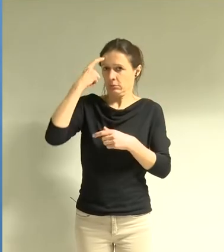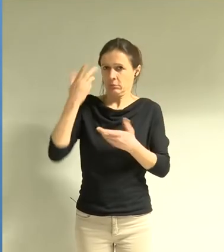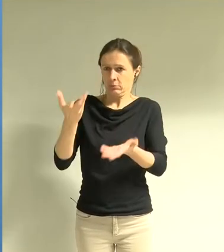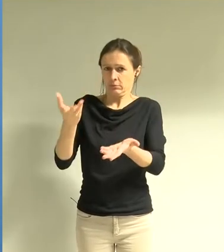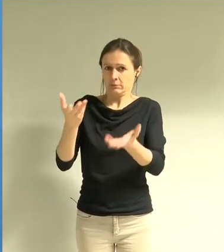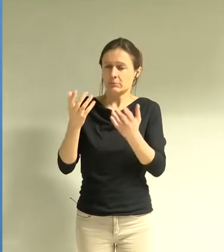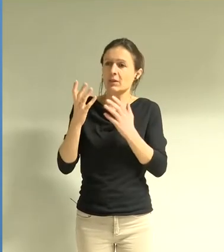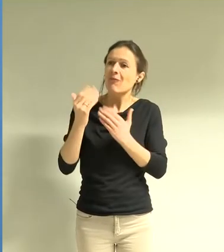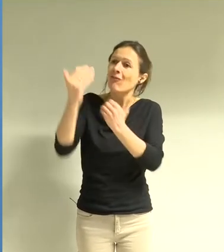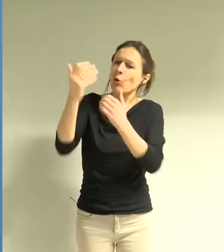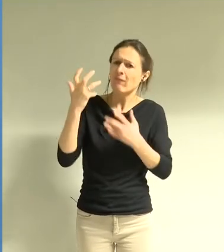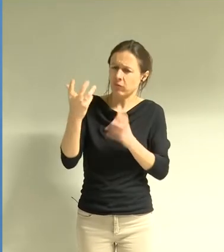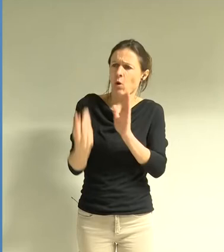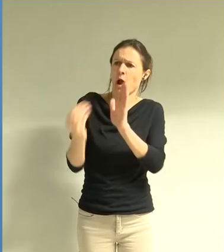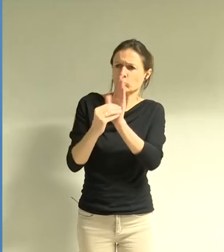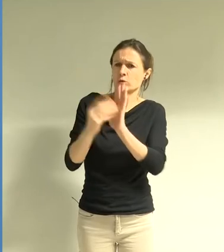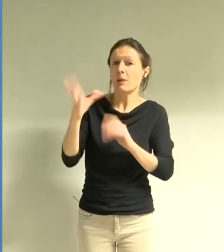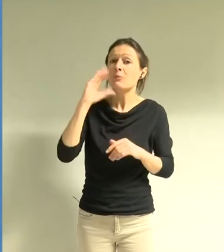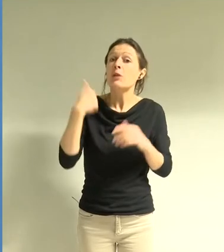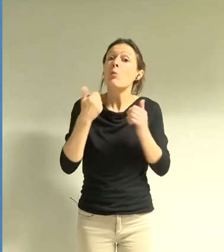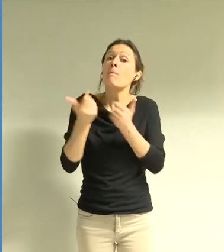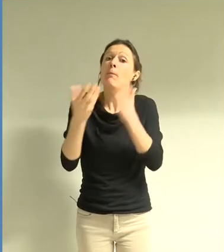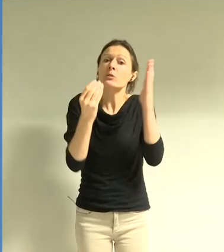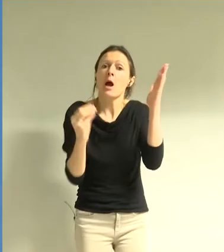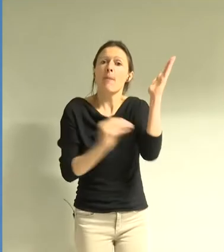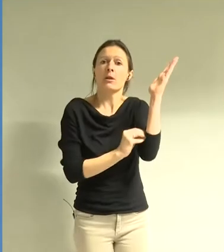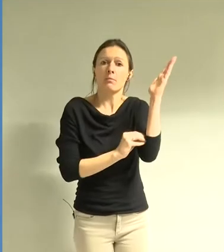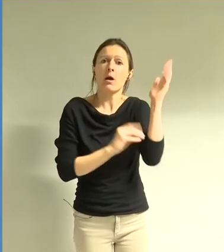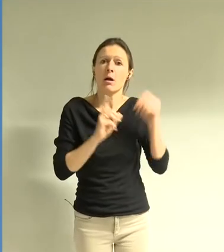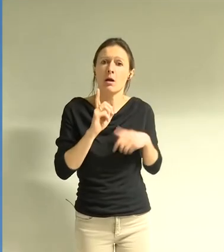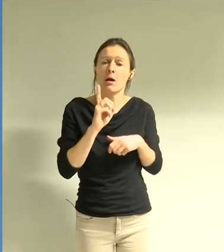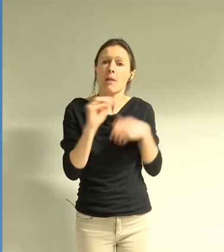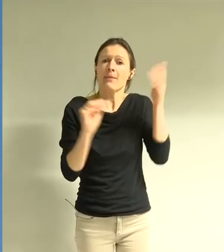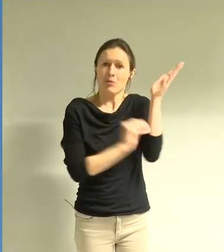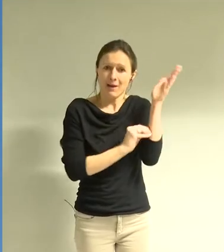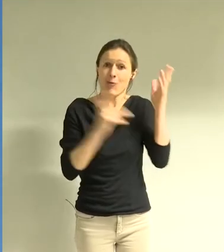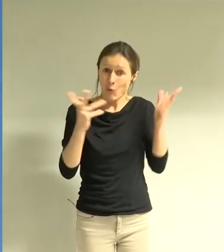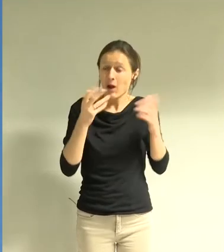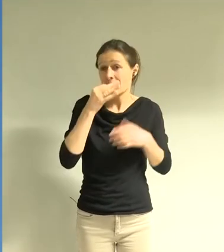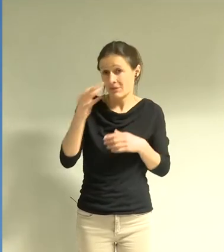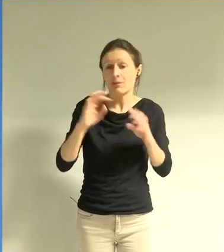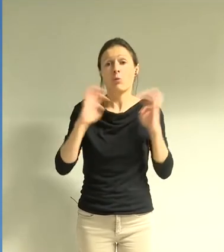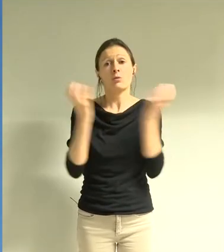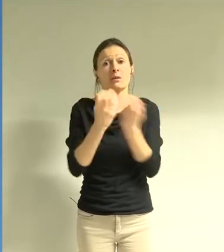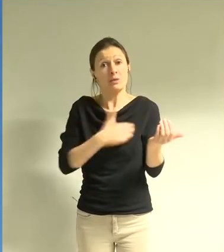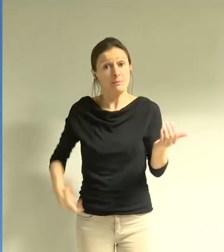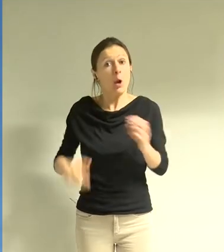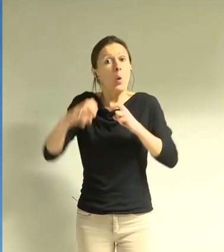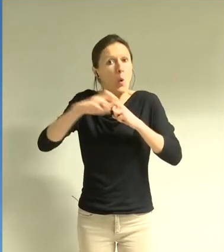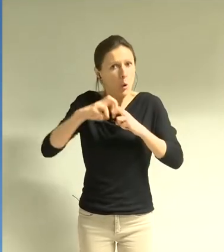prennent en compte c'est pour ça que nous nous proposons un amendement selon lequel le conseil municipal de grenoble appelle le gouvernement français à